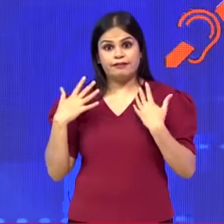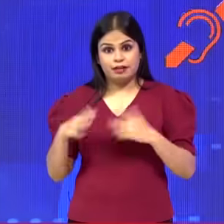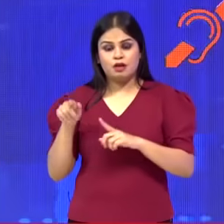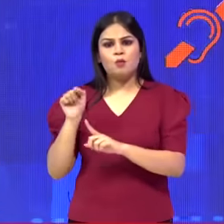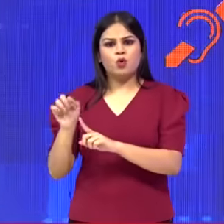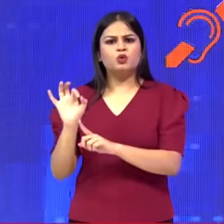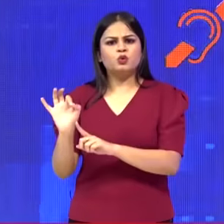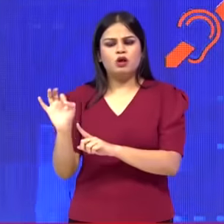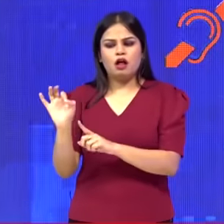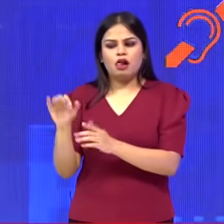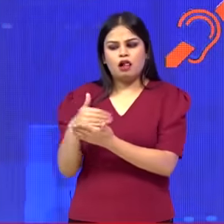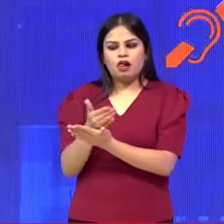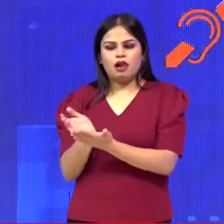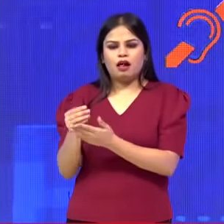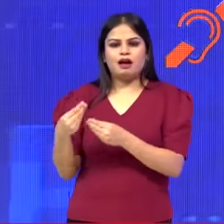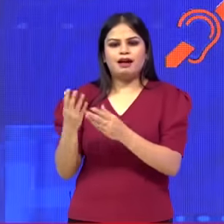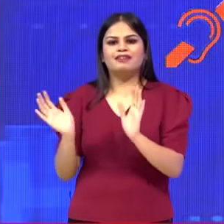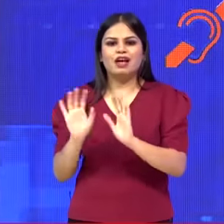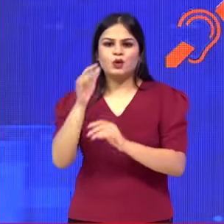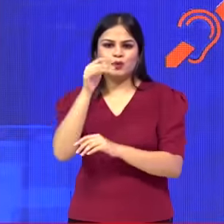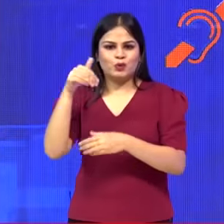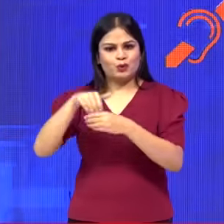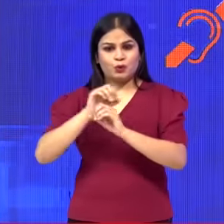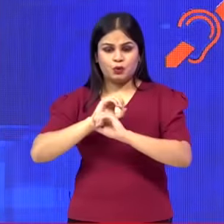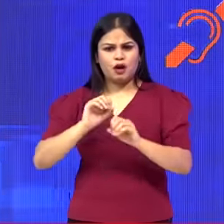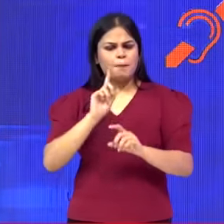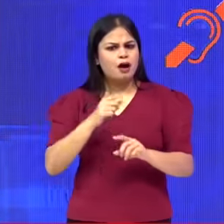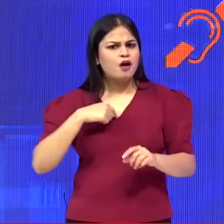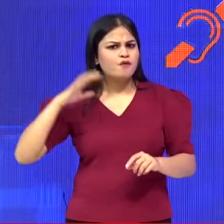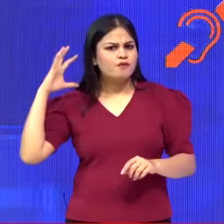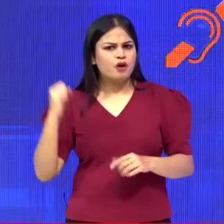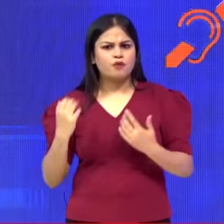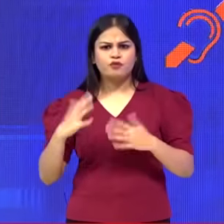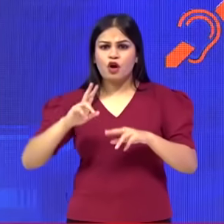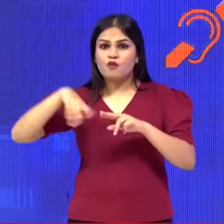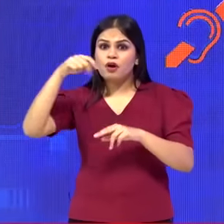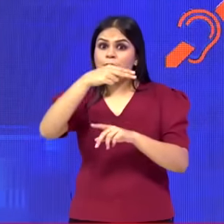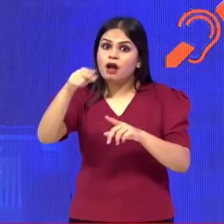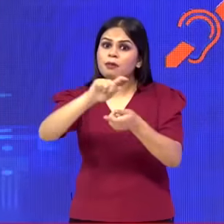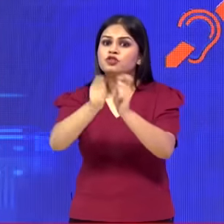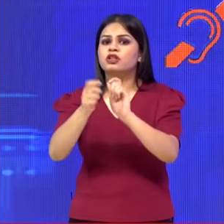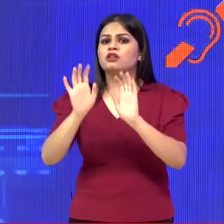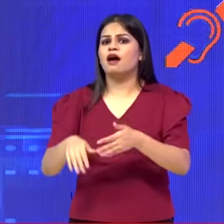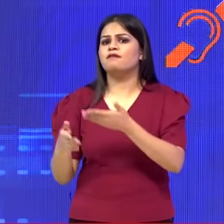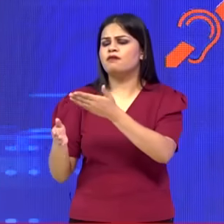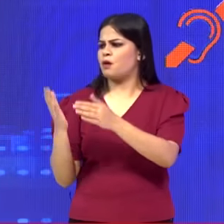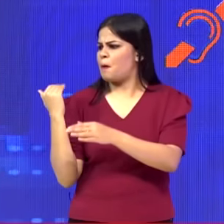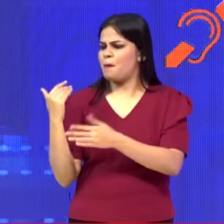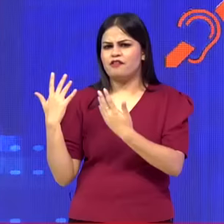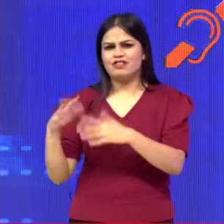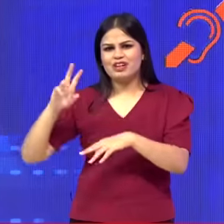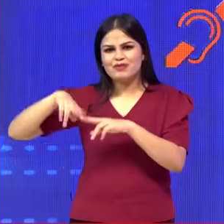माना, इसको टालने की कोशिश नहीं की। लेकिन मैं सुनता हूँ कि फिल्म का नाम भी बदल देते हैं। ये जो अभी फिल्म आई